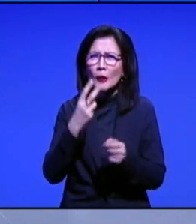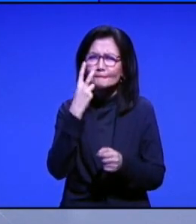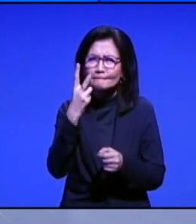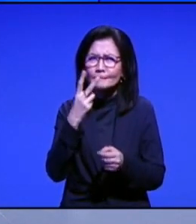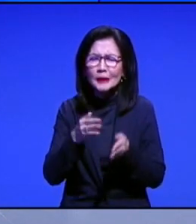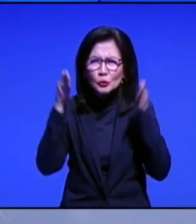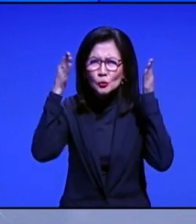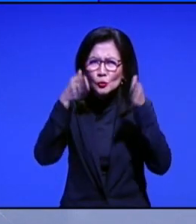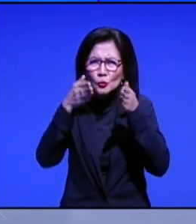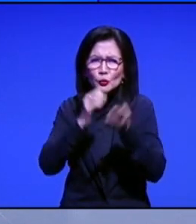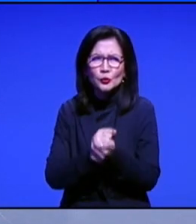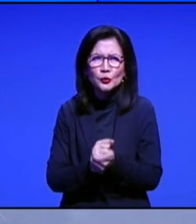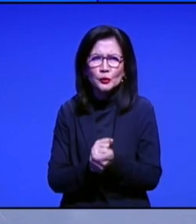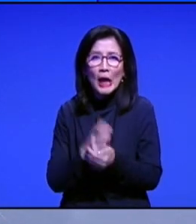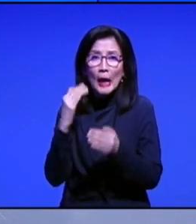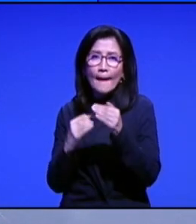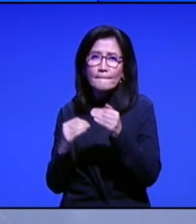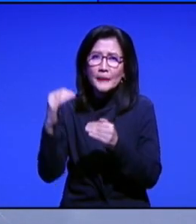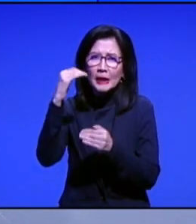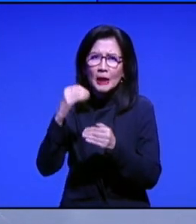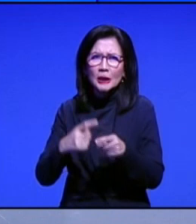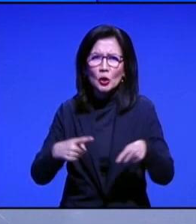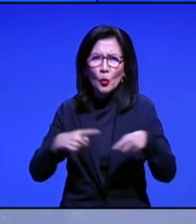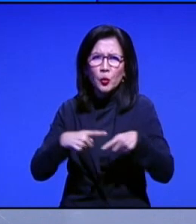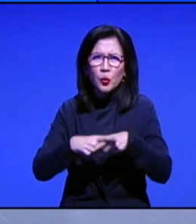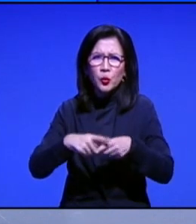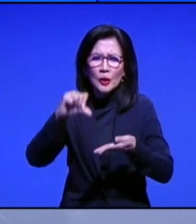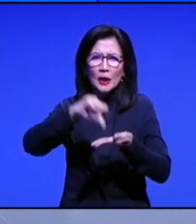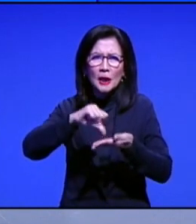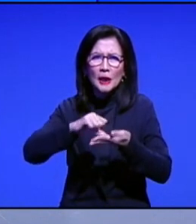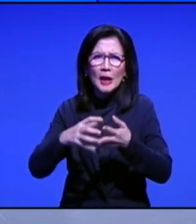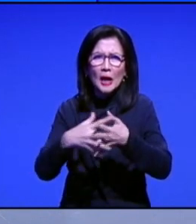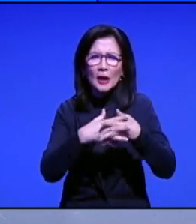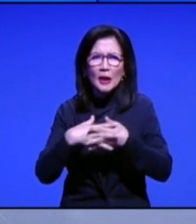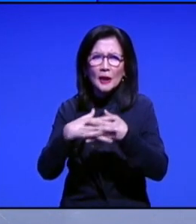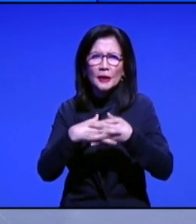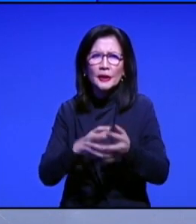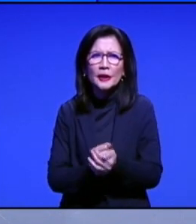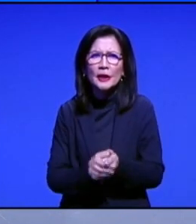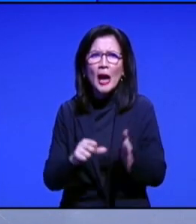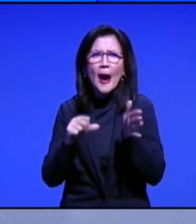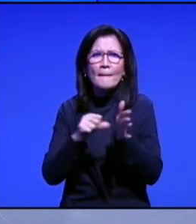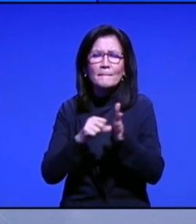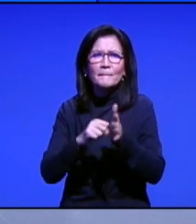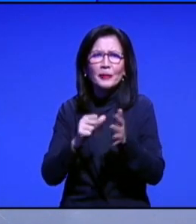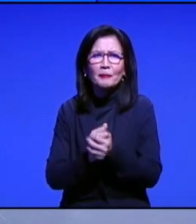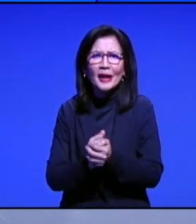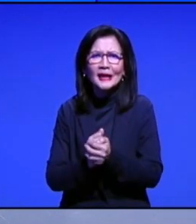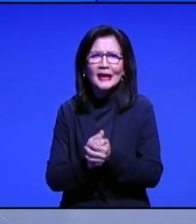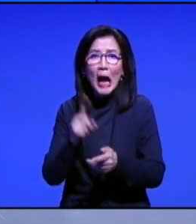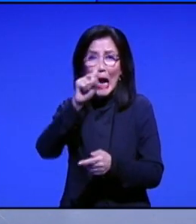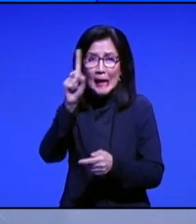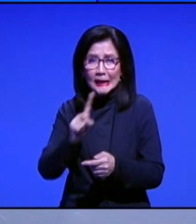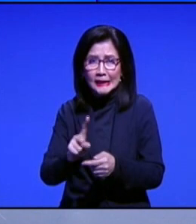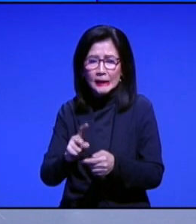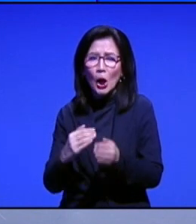lebih spesifik, dengan meningkatnya ketegangan AS dan Iran, ini beban subsidi BBM dan tarif listrik ini bakal bengkak di awal